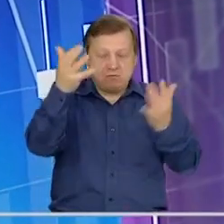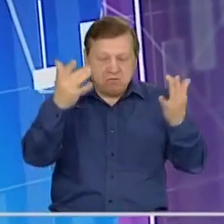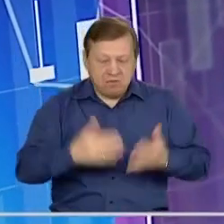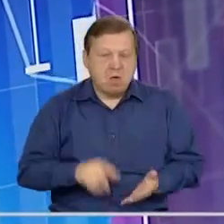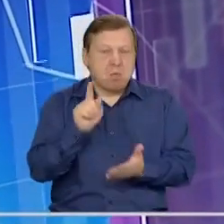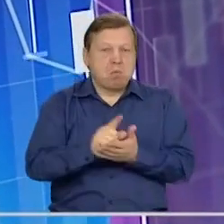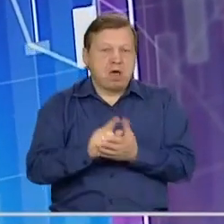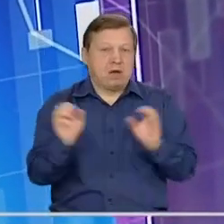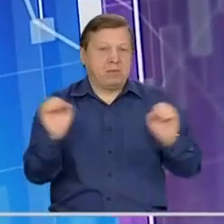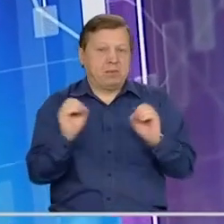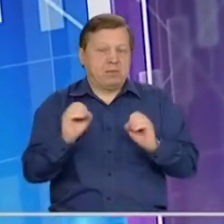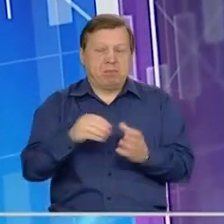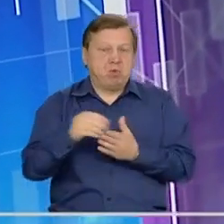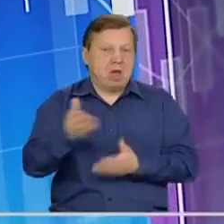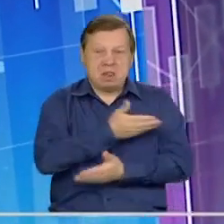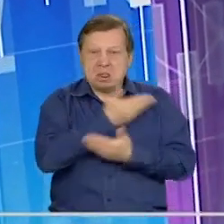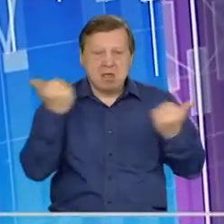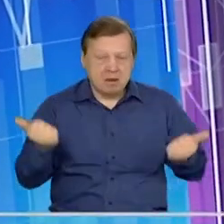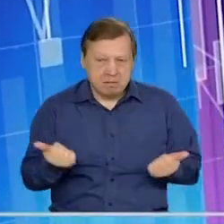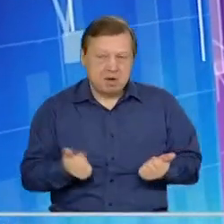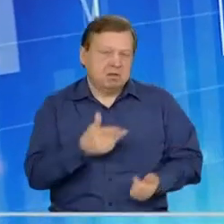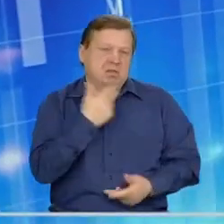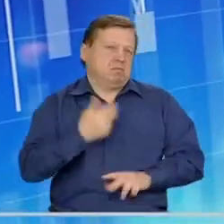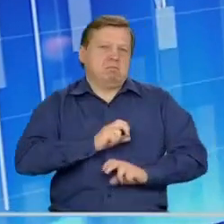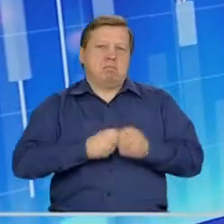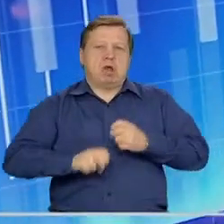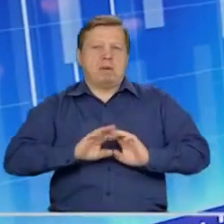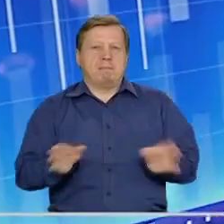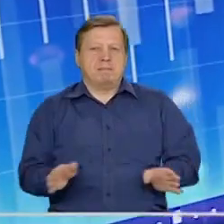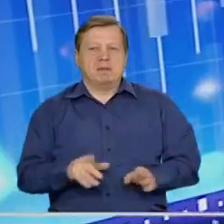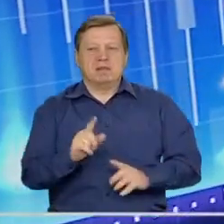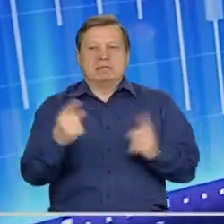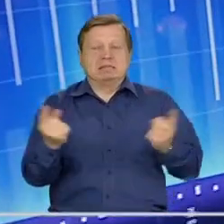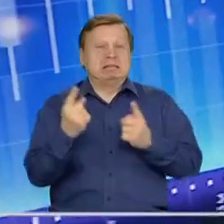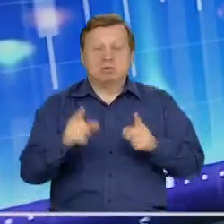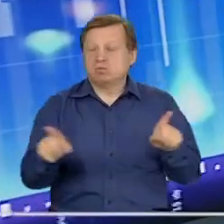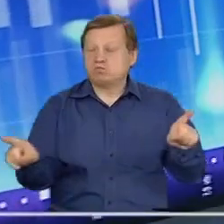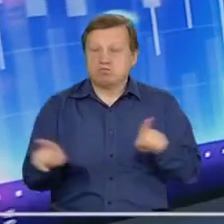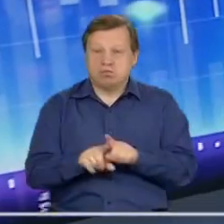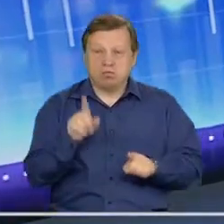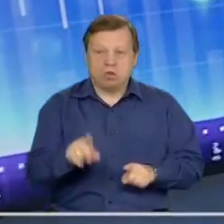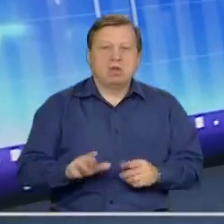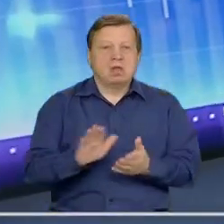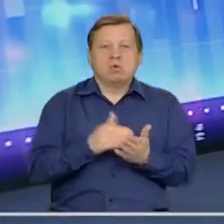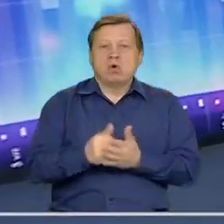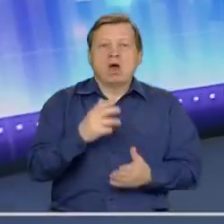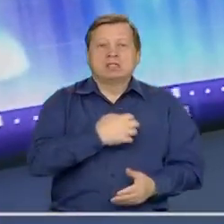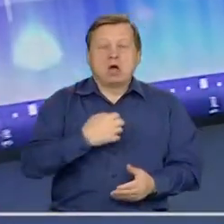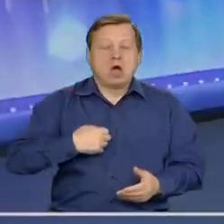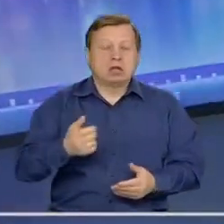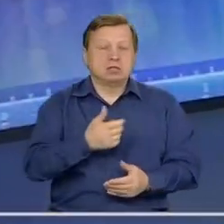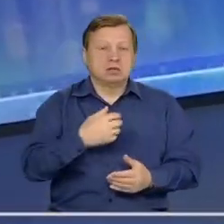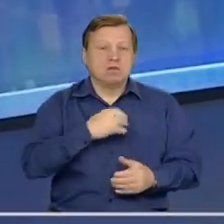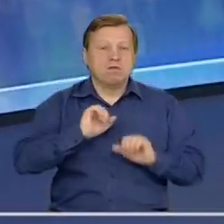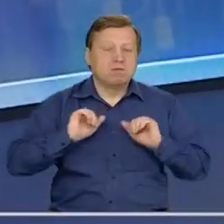do zapłaty. Wtedy w ogóle nie ma większego problemu. Ta sama sytuacja dotyczy tych z Państwa, którzy w ogóle nie mają działalności gospodarczej.